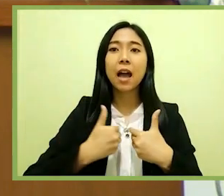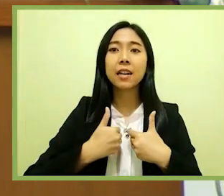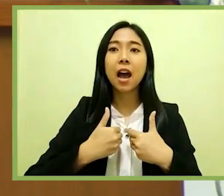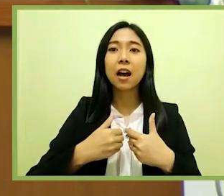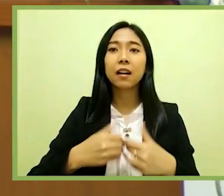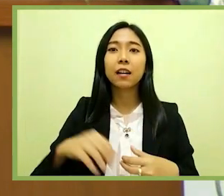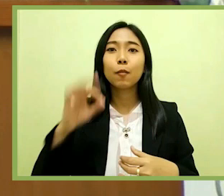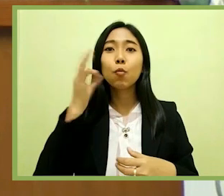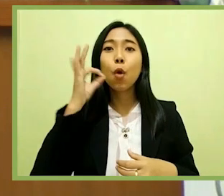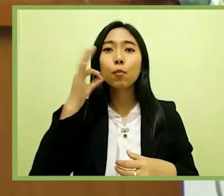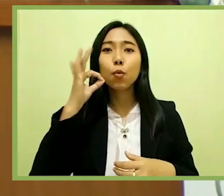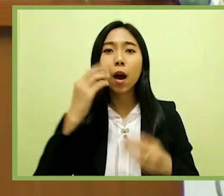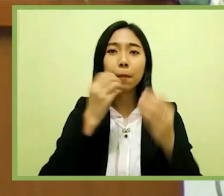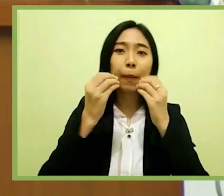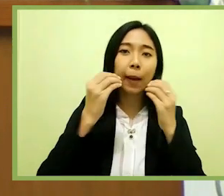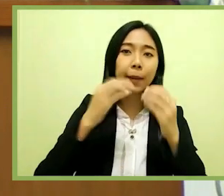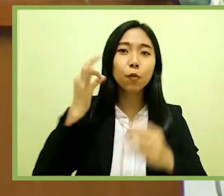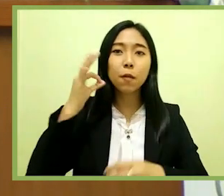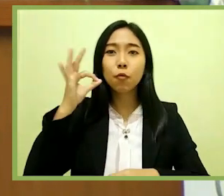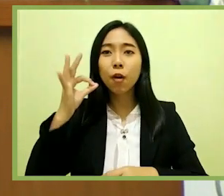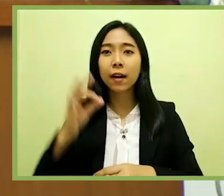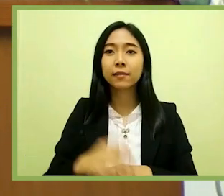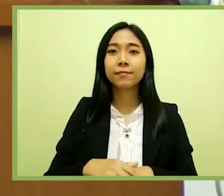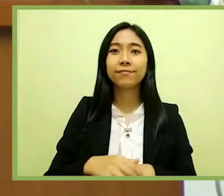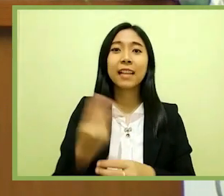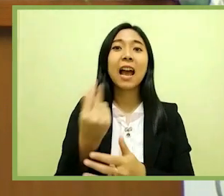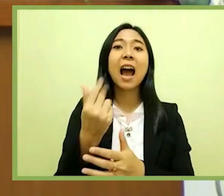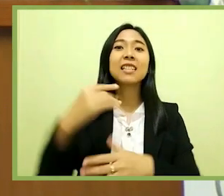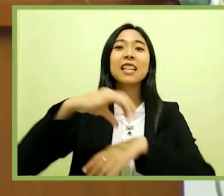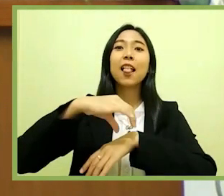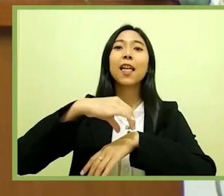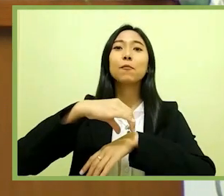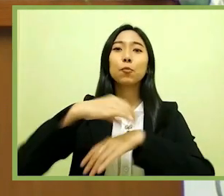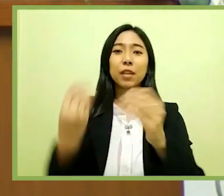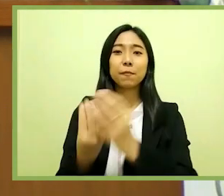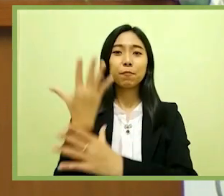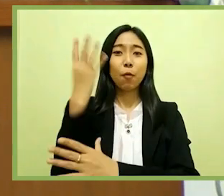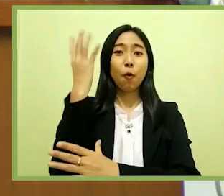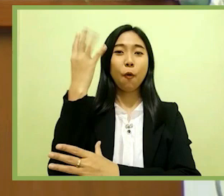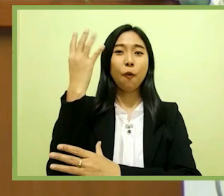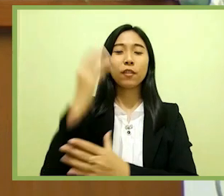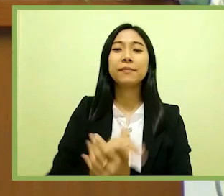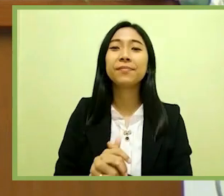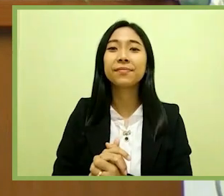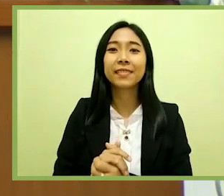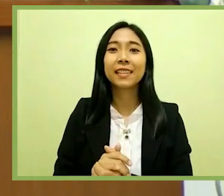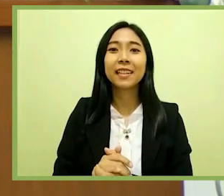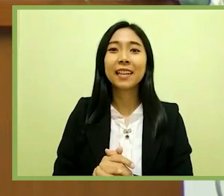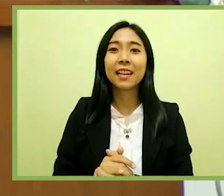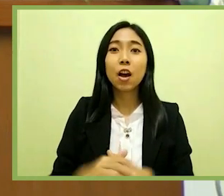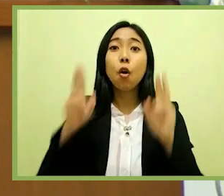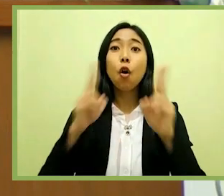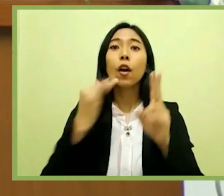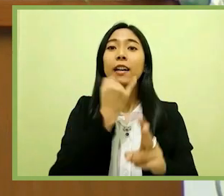bumi. Nah, itulah yang juga mau dikatakan, saudara, bagi bangsa Israel, orang-orang Yahudi,